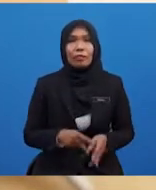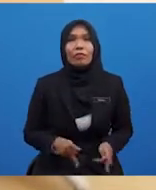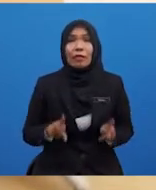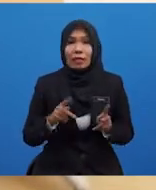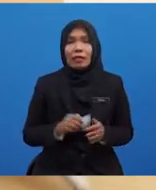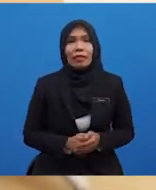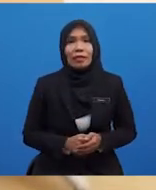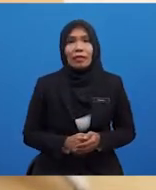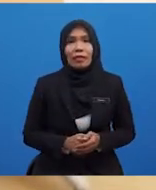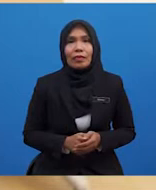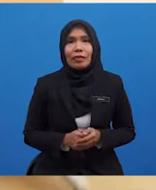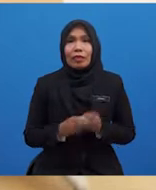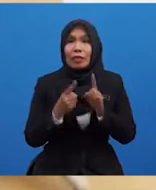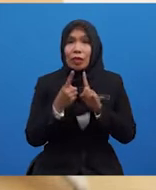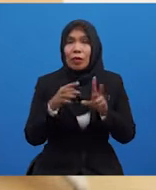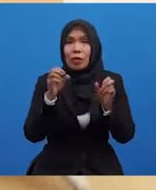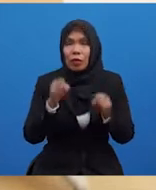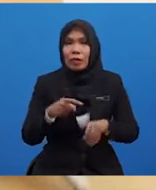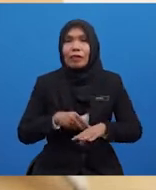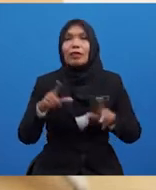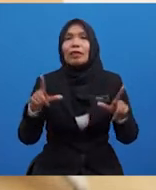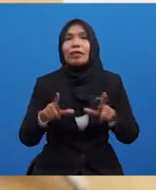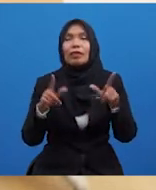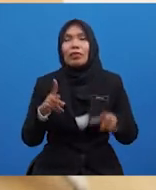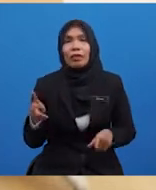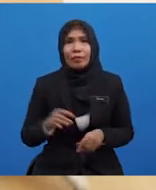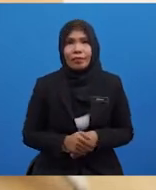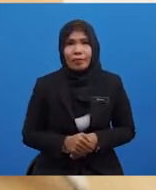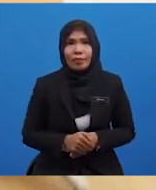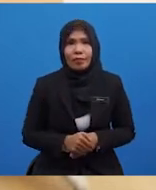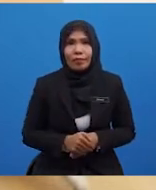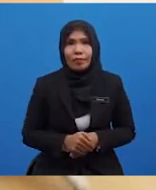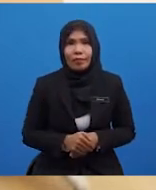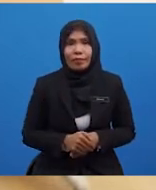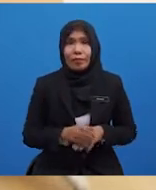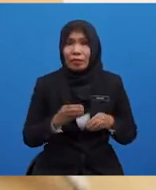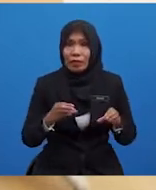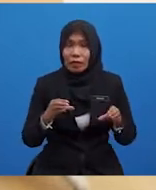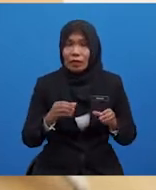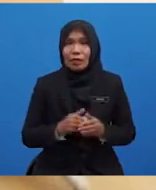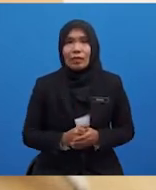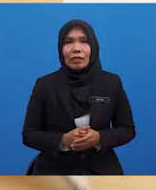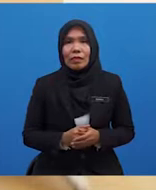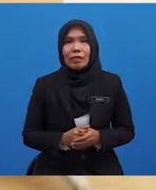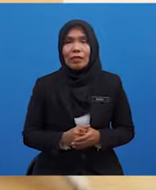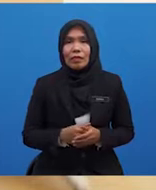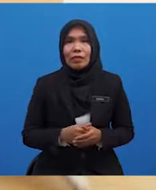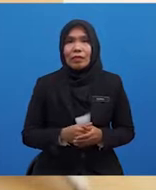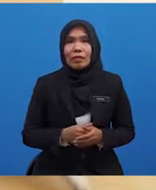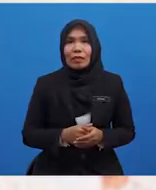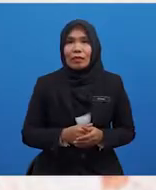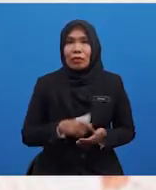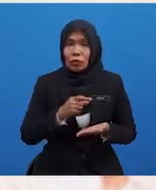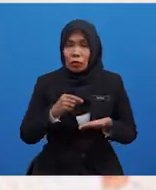dilakukan. Cara menghuraikan idea sama seperti menulis esei bahagian C,